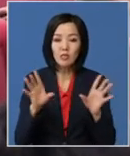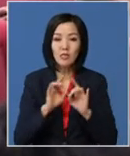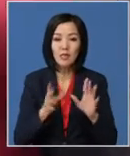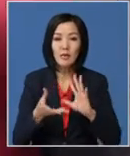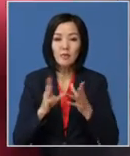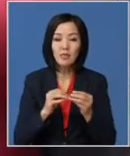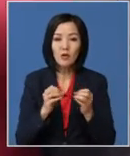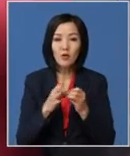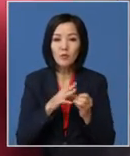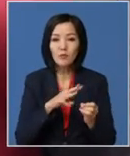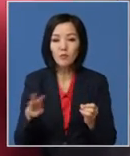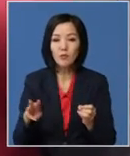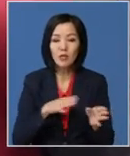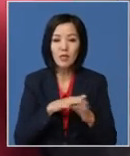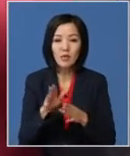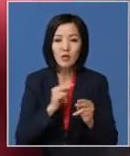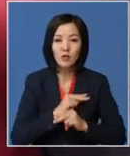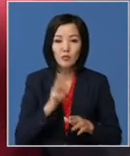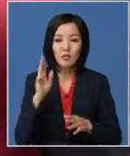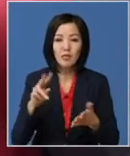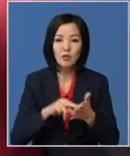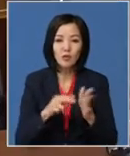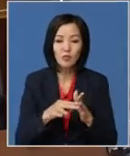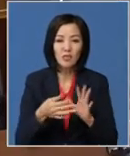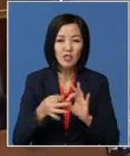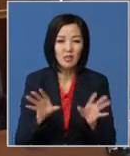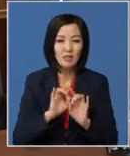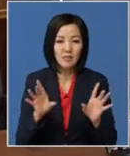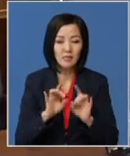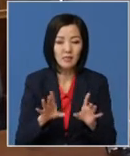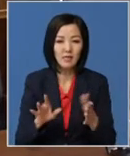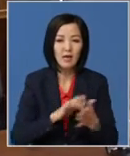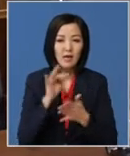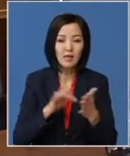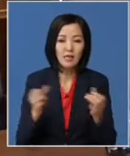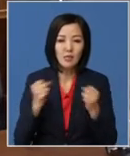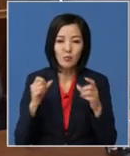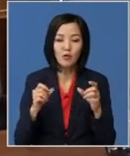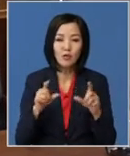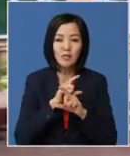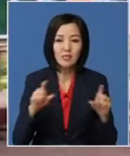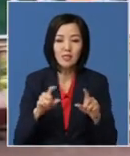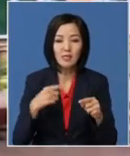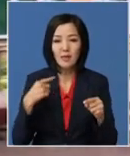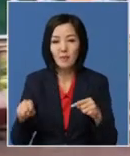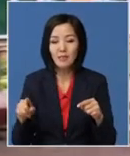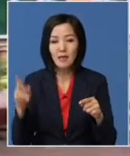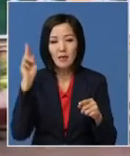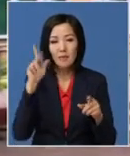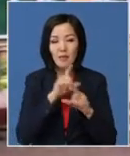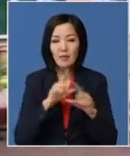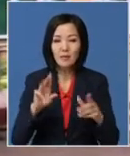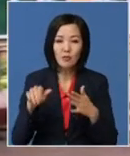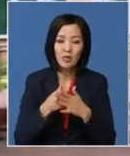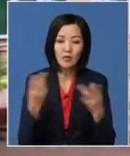аяғы 15 минут ішінде атқарған алда атқарылар жұмыстарын айтып берді. Кенді шаһардағы спорттық нысандардан бөлек білім мекемелері де